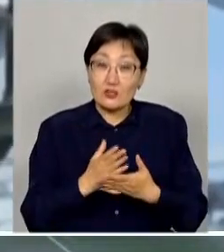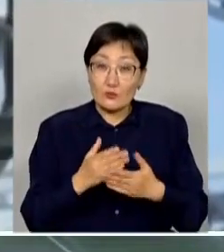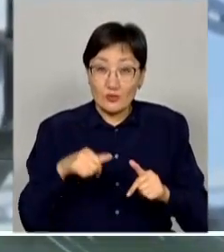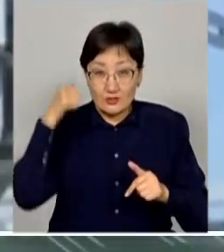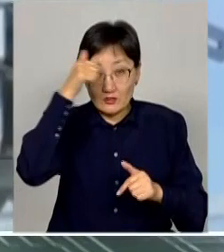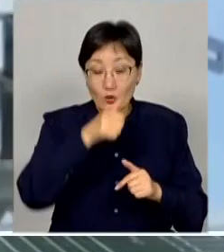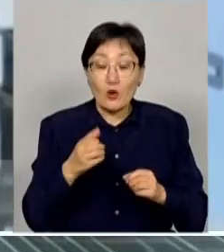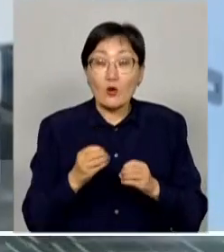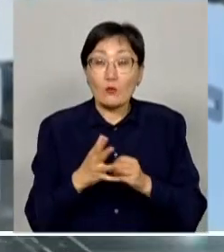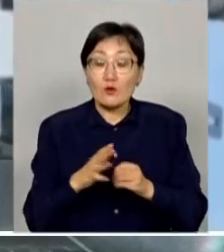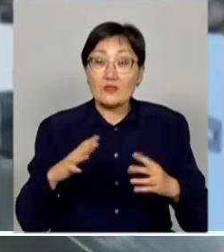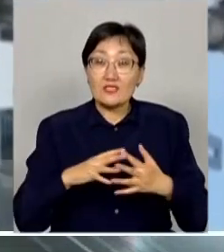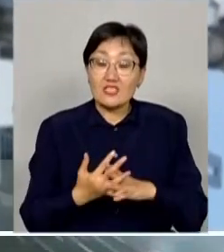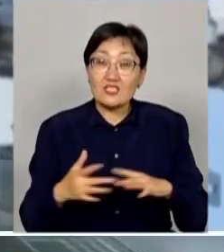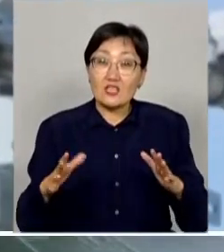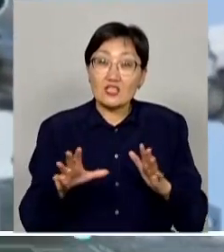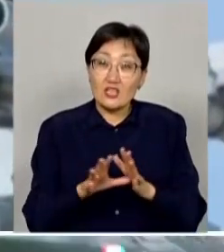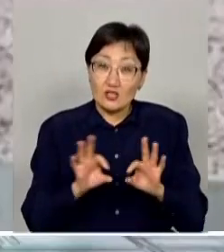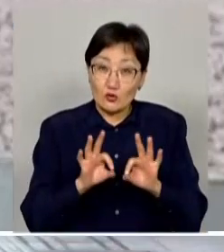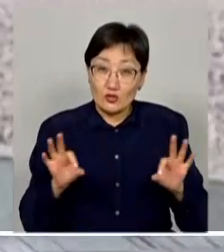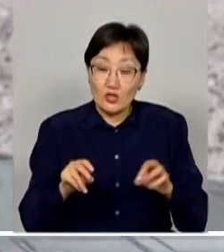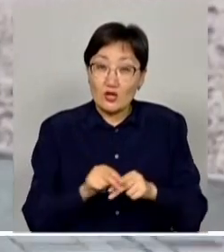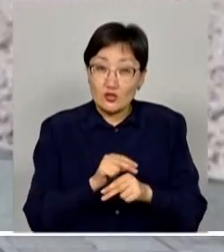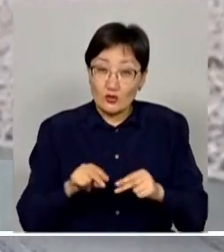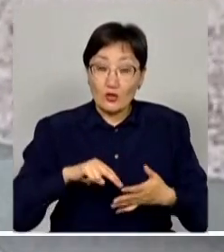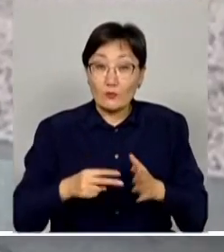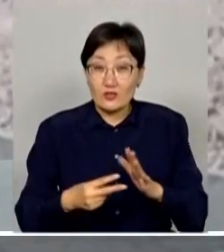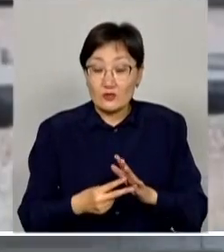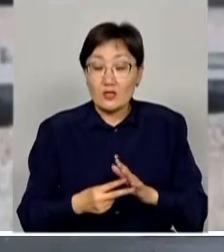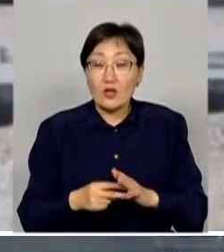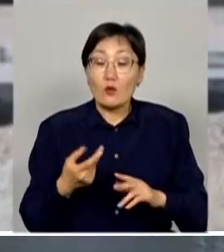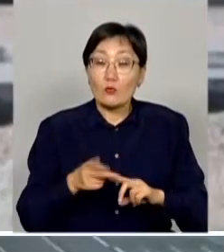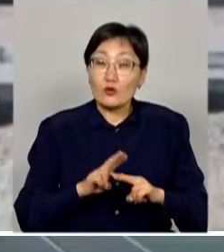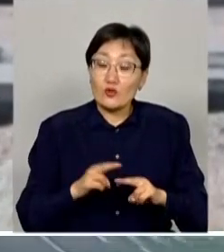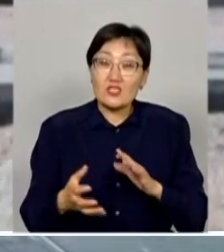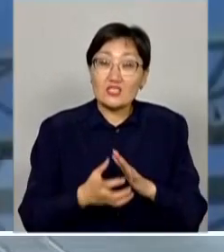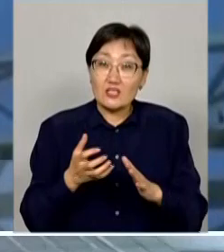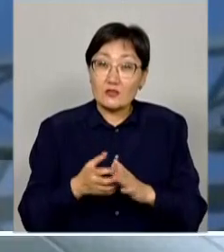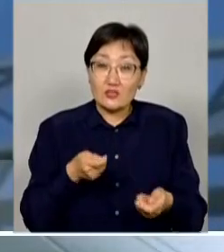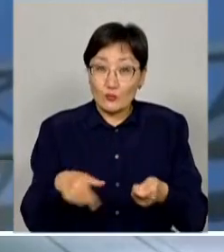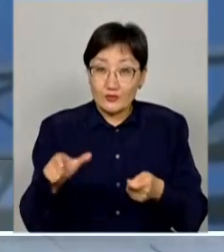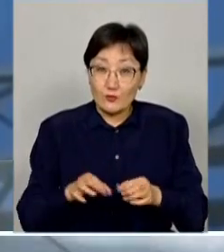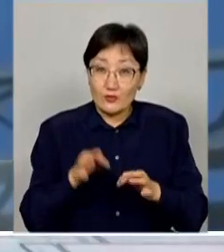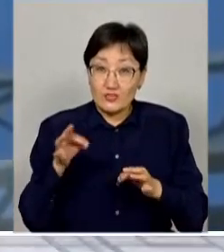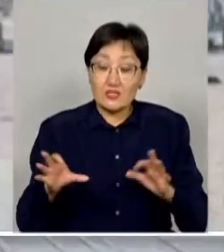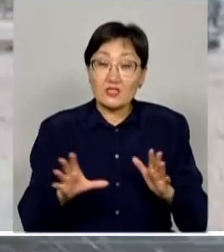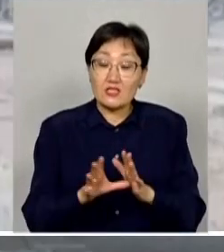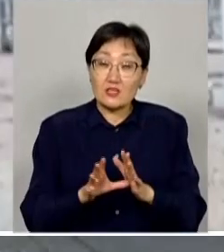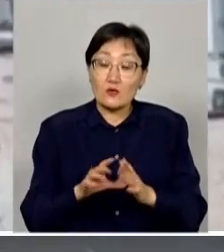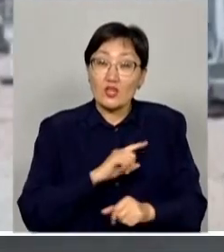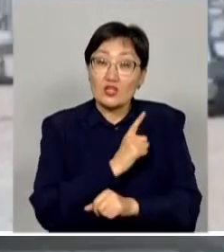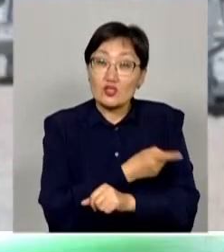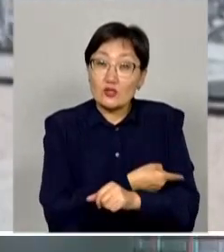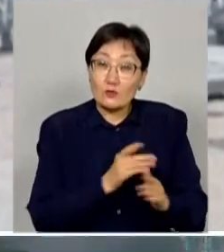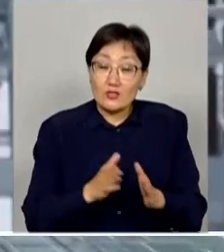Биылға 15 елді мекеннің электр желісі жөнделмек. Оның өзі жеткіліксіз деген мемлекет басшысы облыстың электр энергиясы